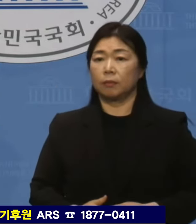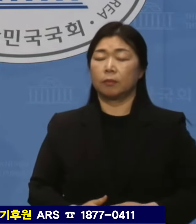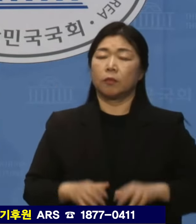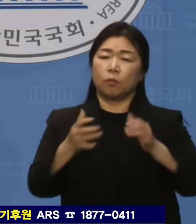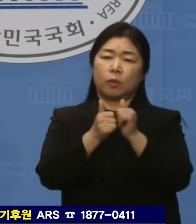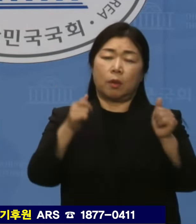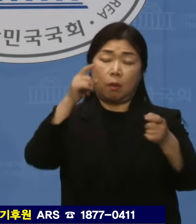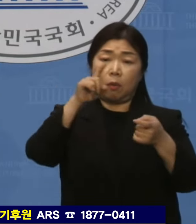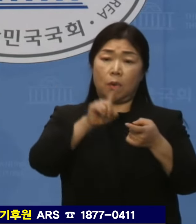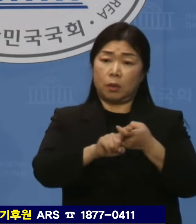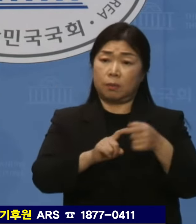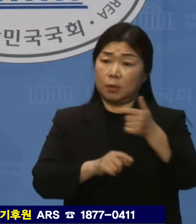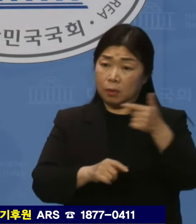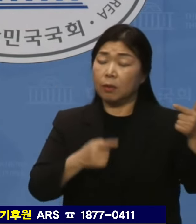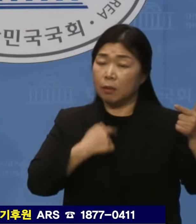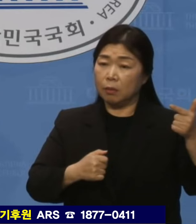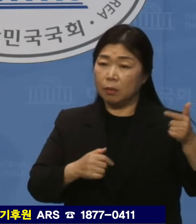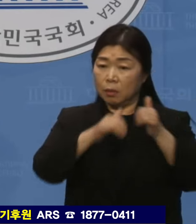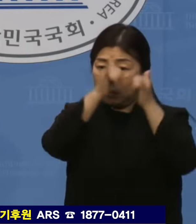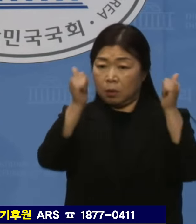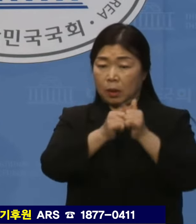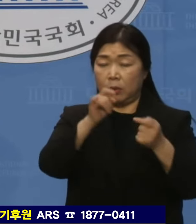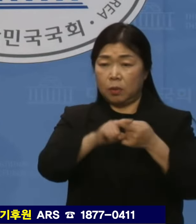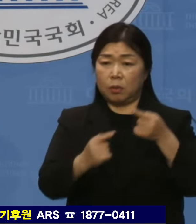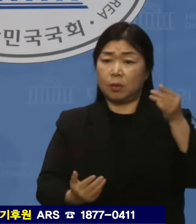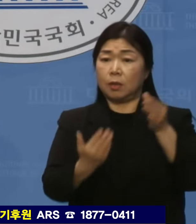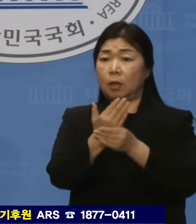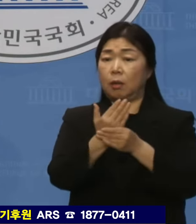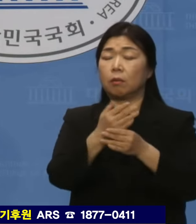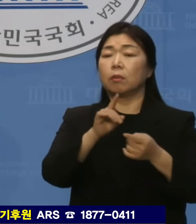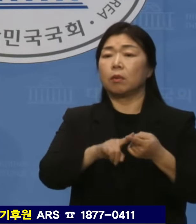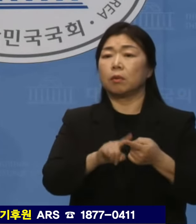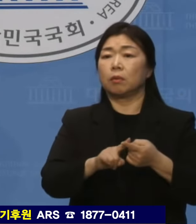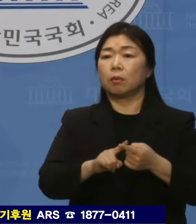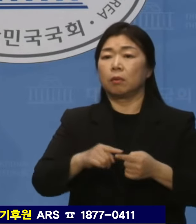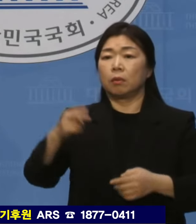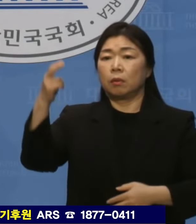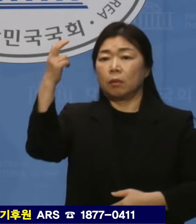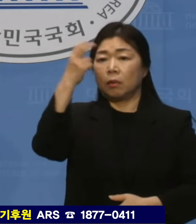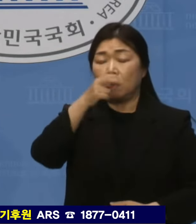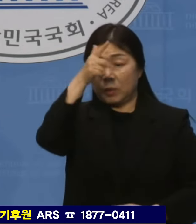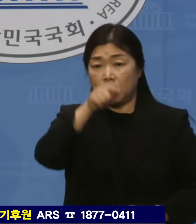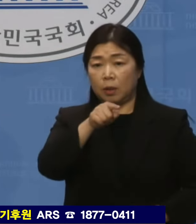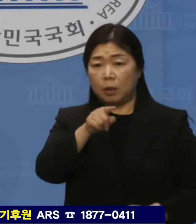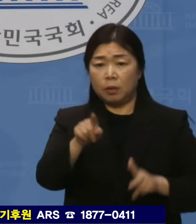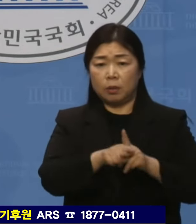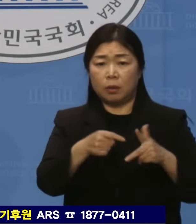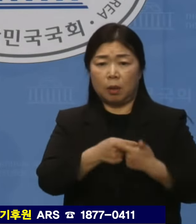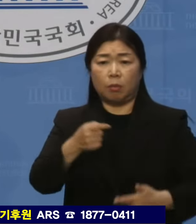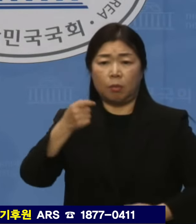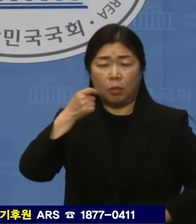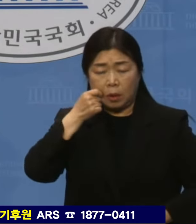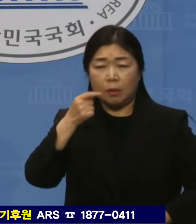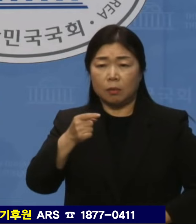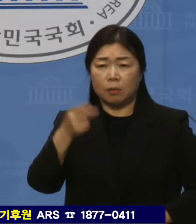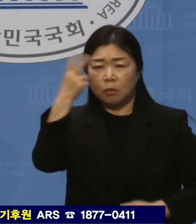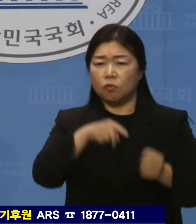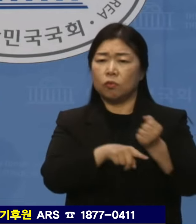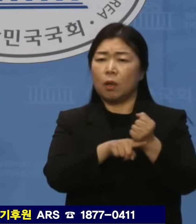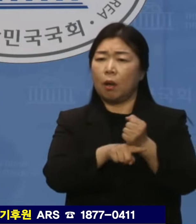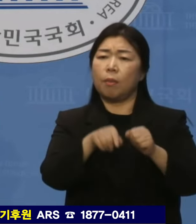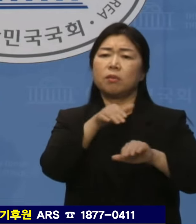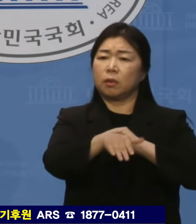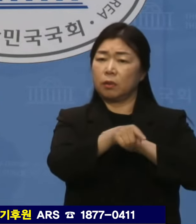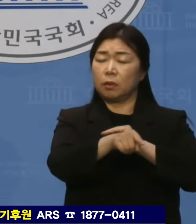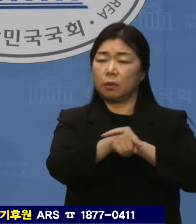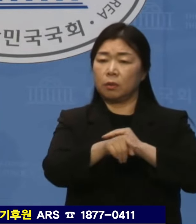국민적 관심사가 큰 사회적 재난에 대한 검찰에 납득할 수 없는 4차원 수사는